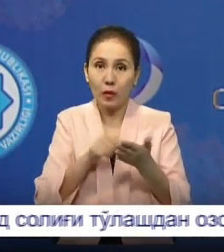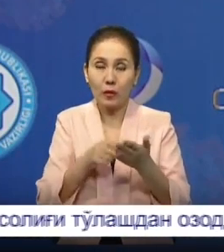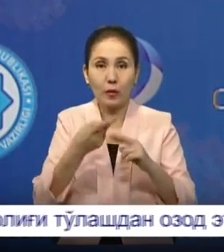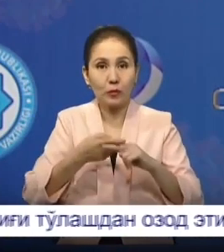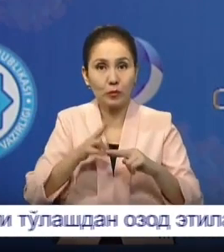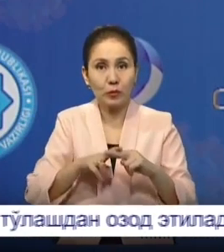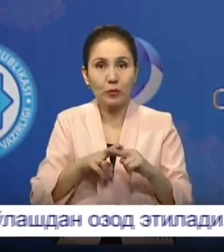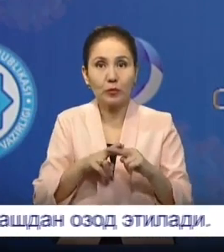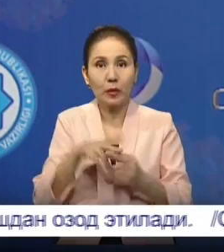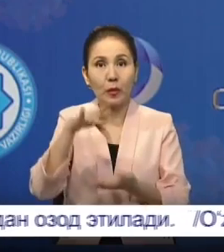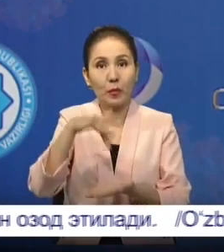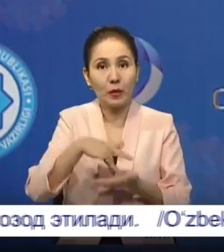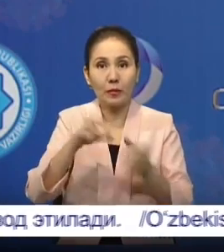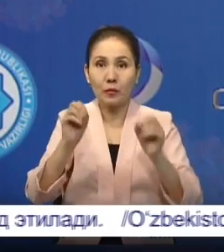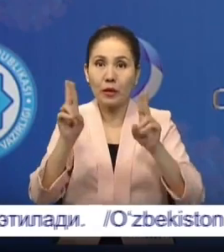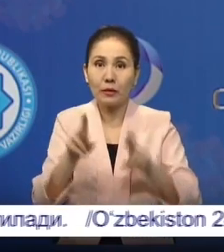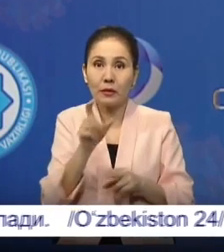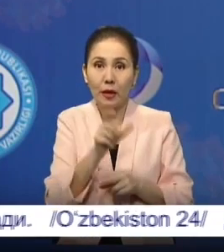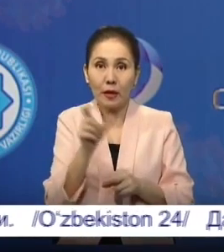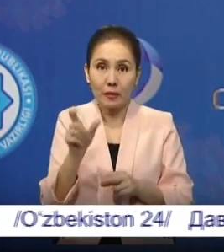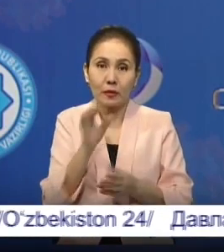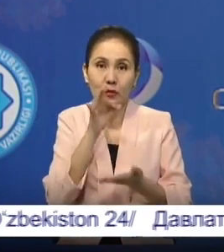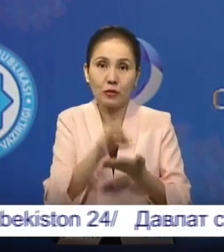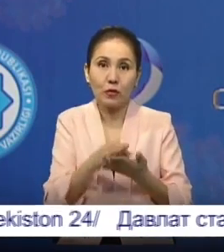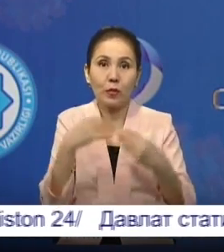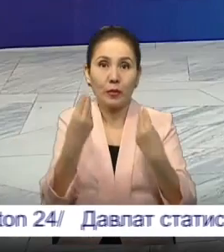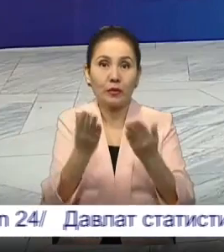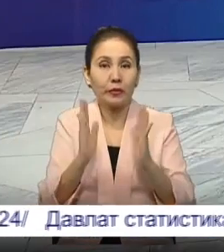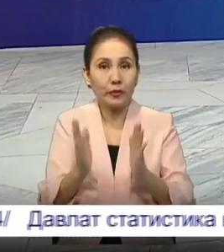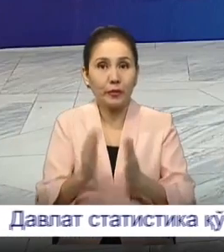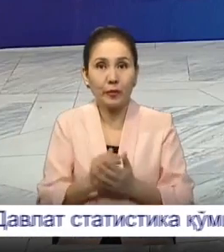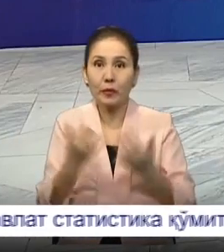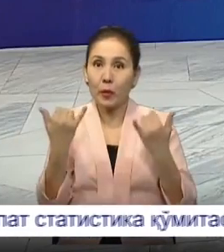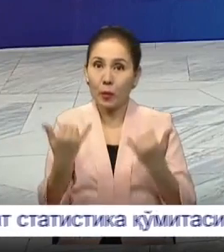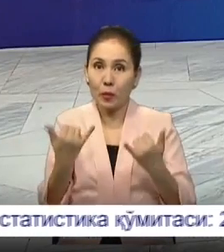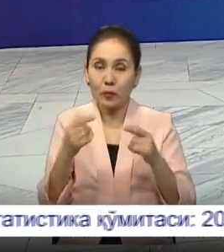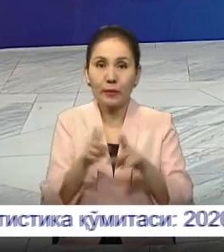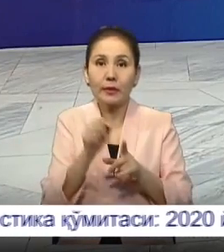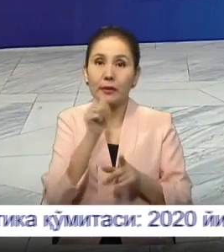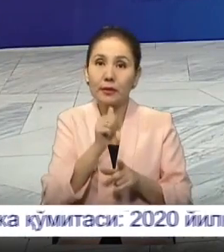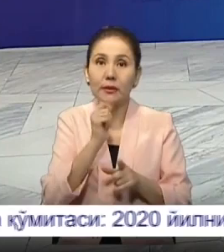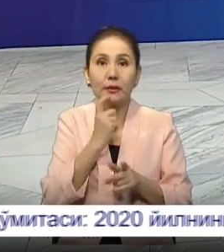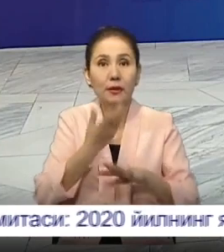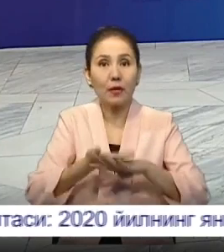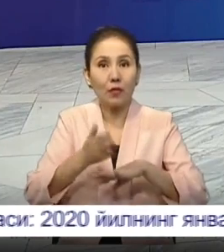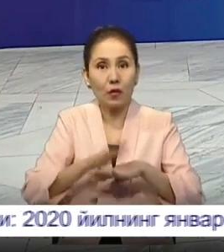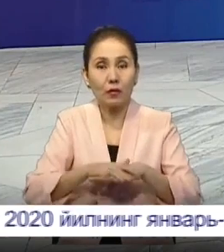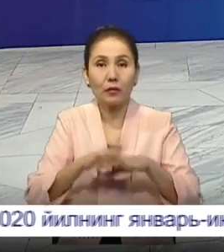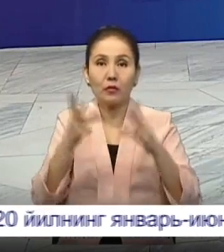ushbu markazning mutaxassislari sizga javob qaytarishadi. Бугунгидек синовли кунда қийин ахволга